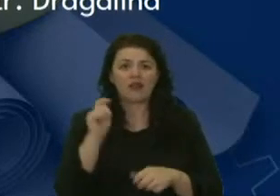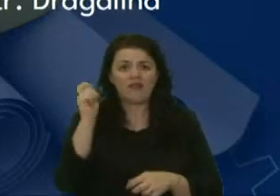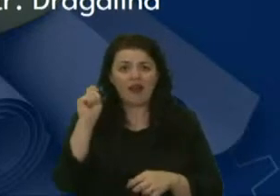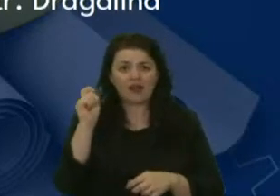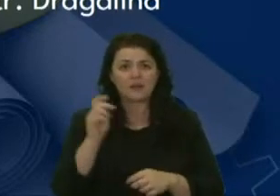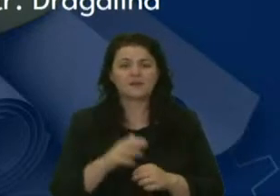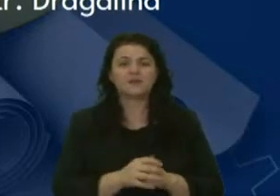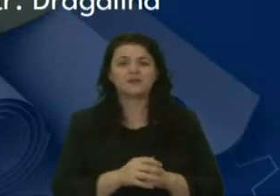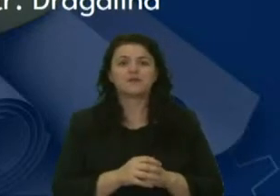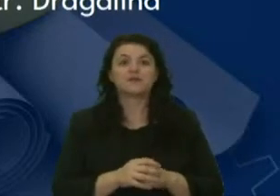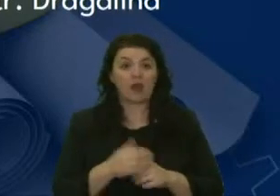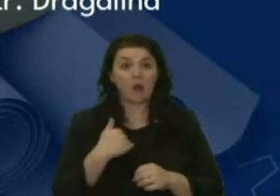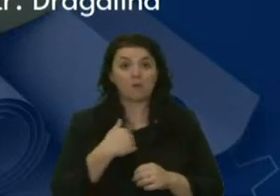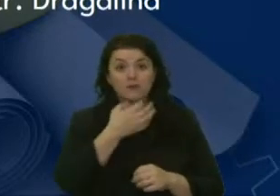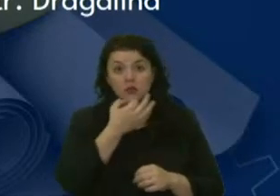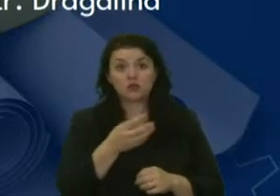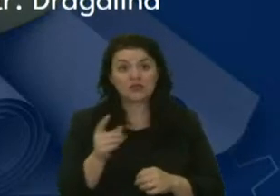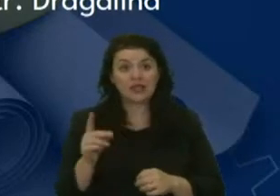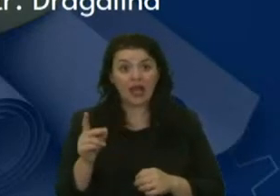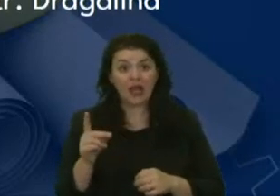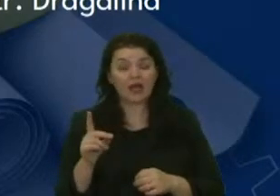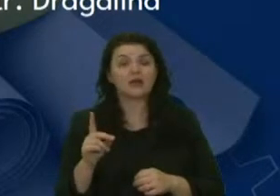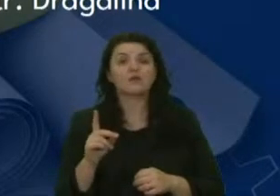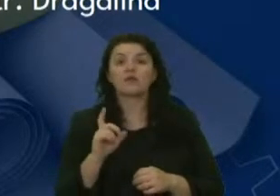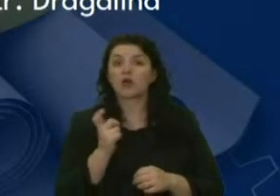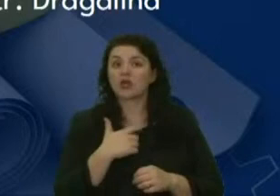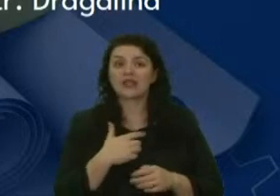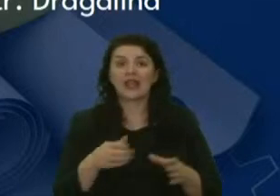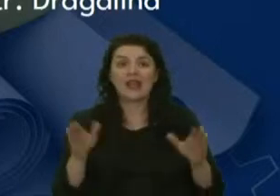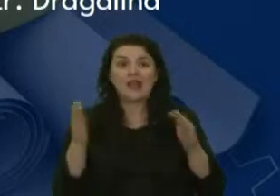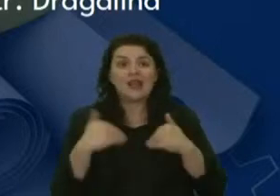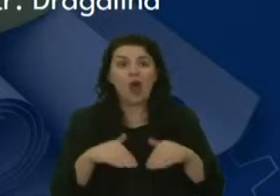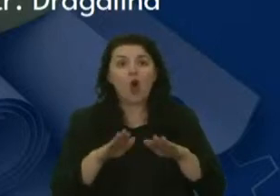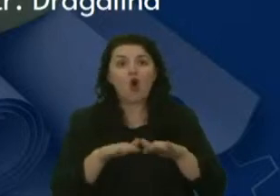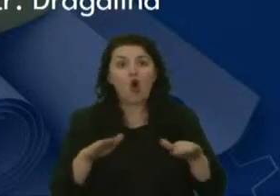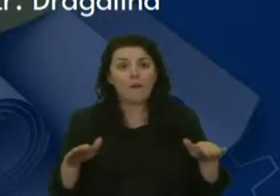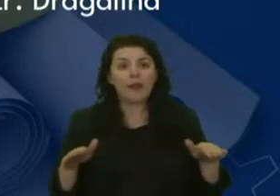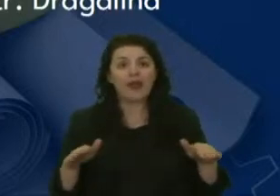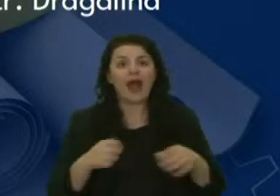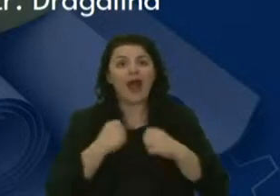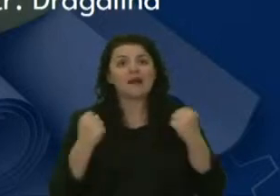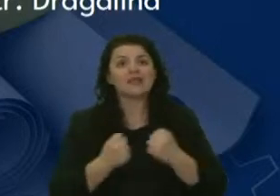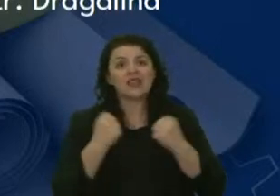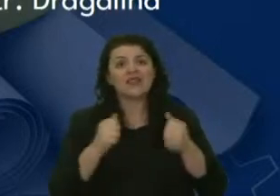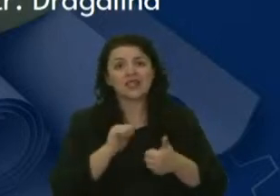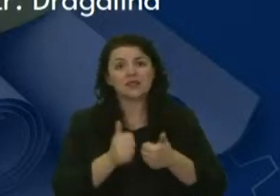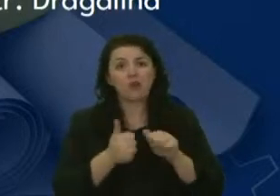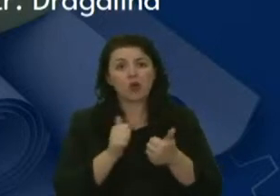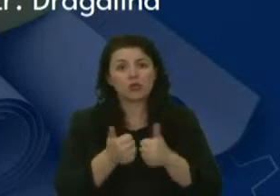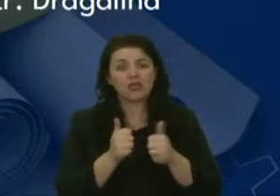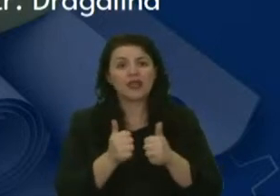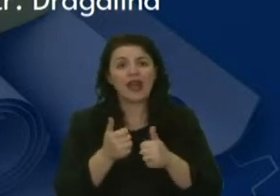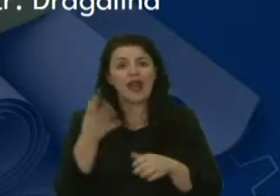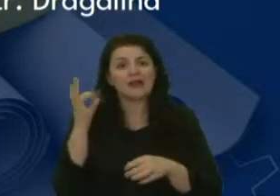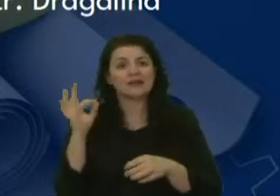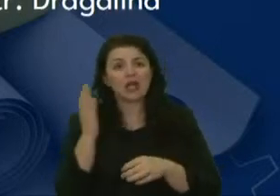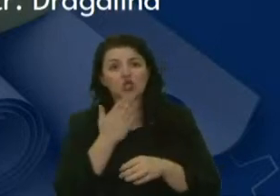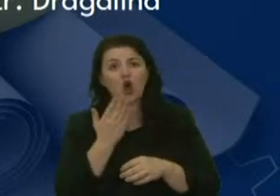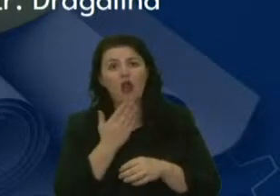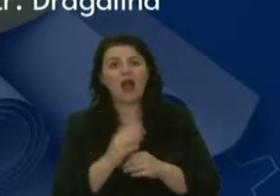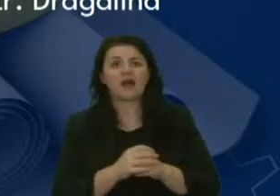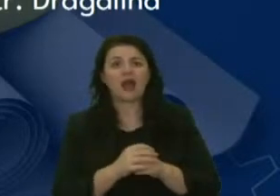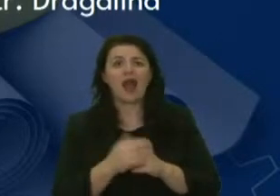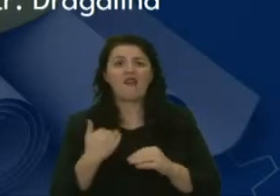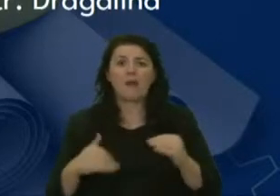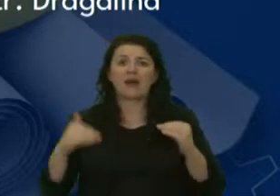rezonat pentru că trebuie să facem tot ce ne stă în putință să i ținem pe copiii noștri prinși în activități sportive și educaționale extrașcolare pentru că avem